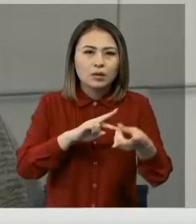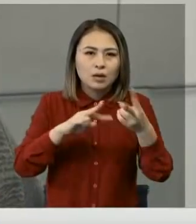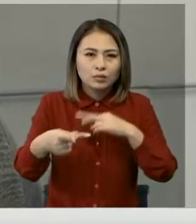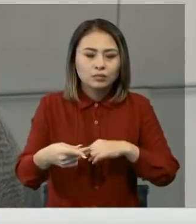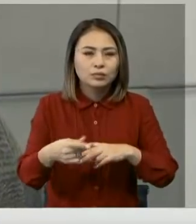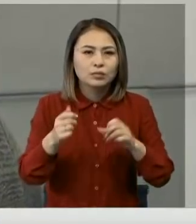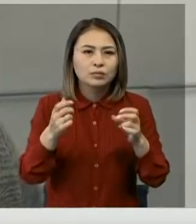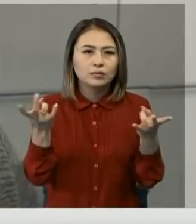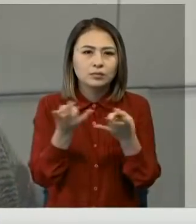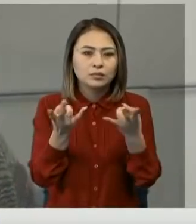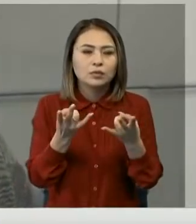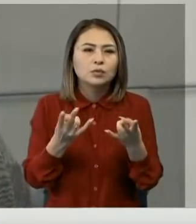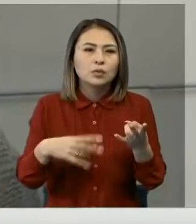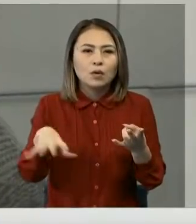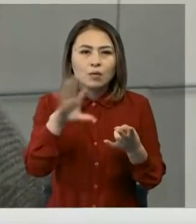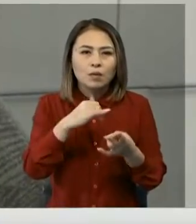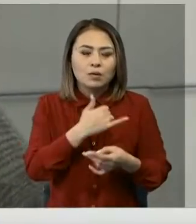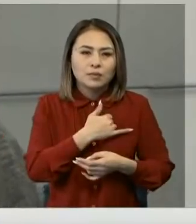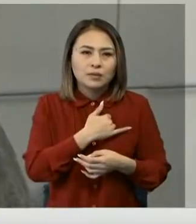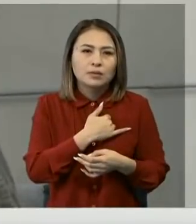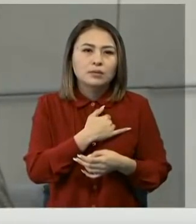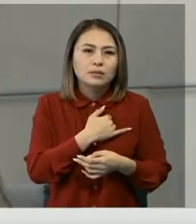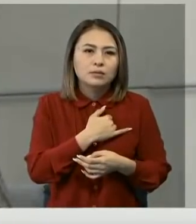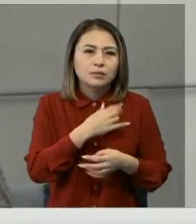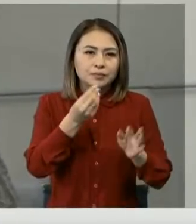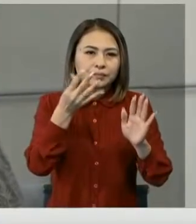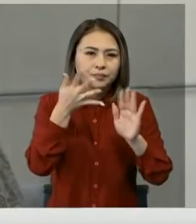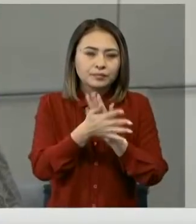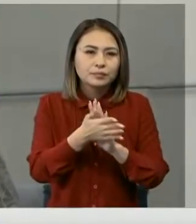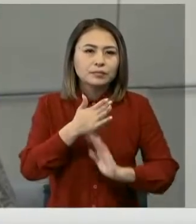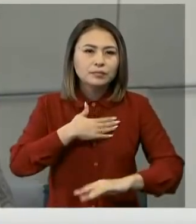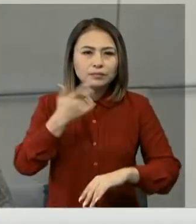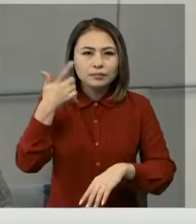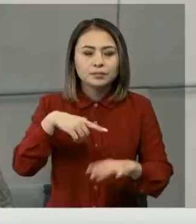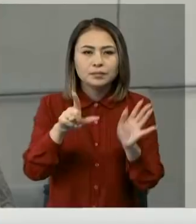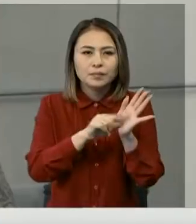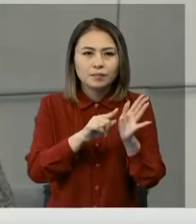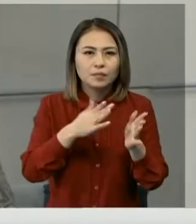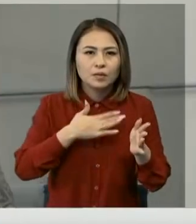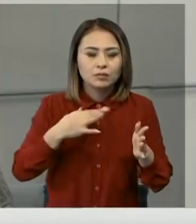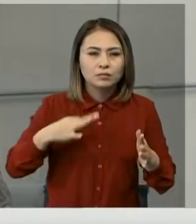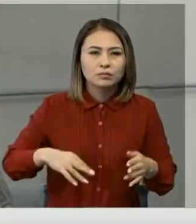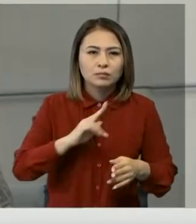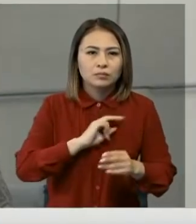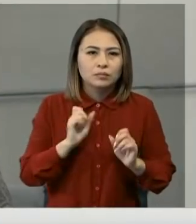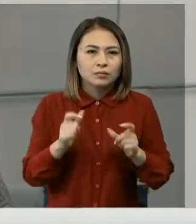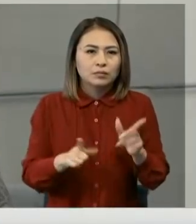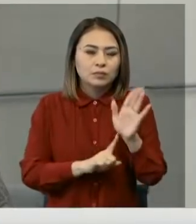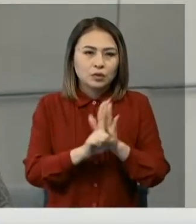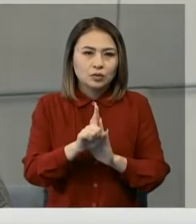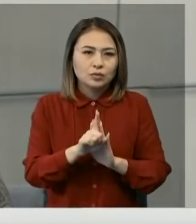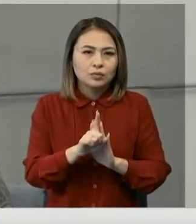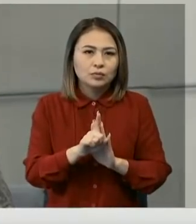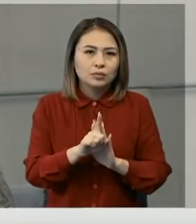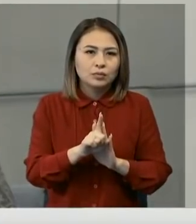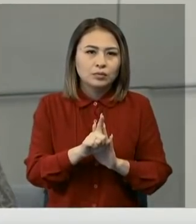тура келеді. Соның бәрі бізге енді шығын. Мысалы, мен пенсионермін, балам жаңадан жұмысқа жүріп жүр. Келін